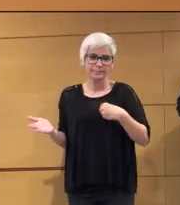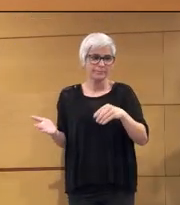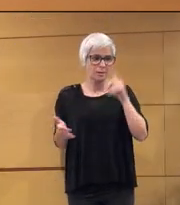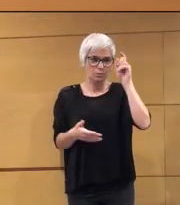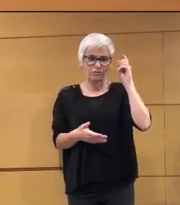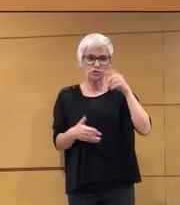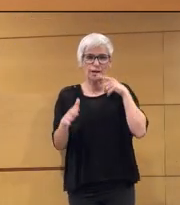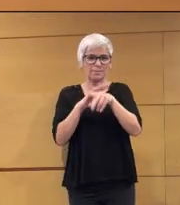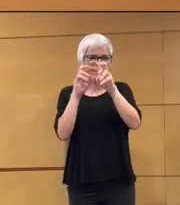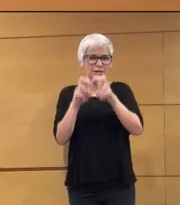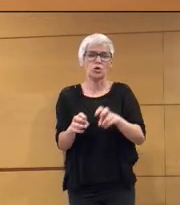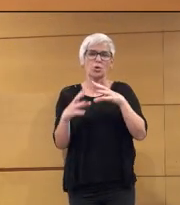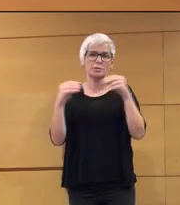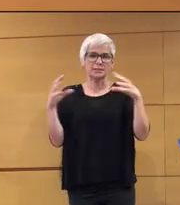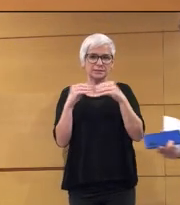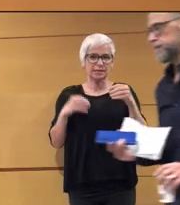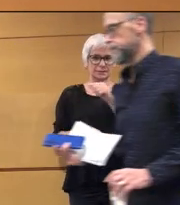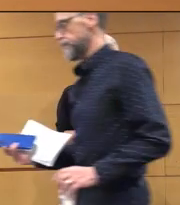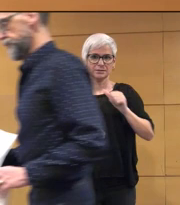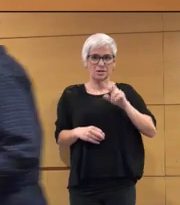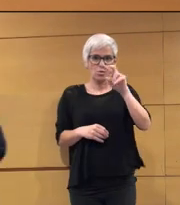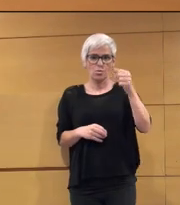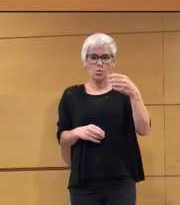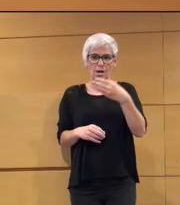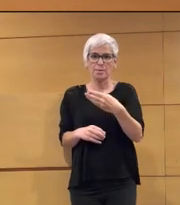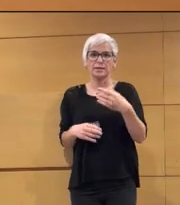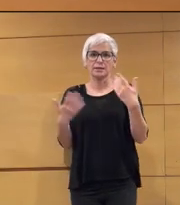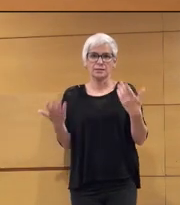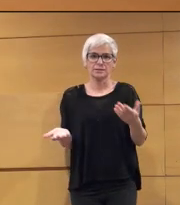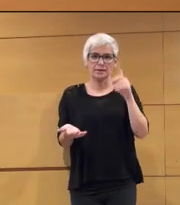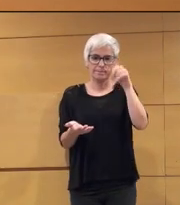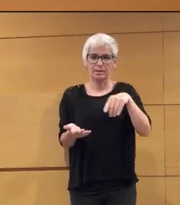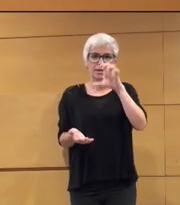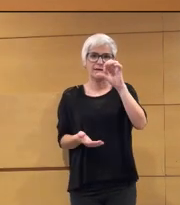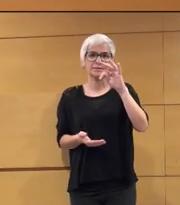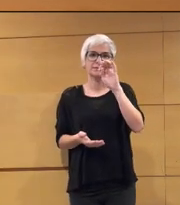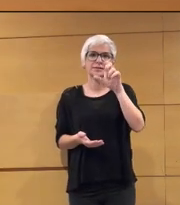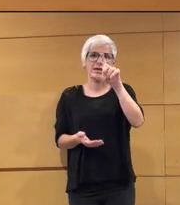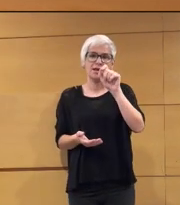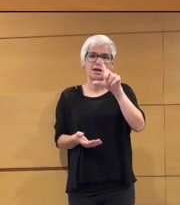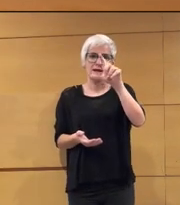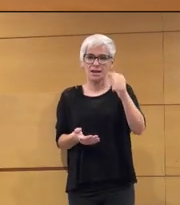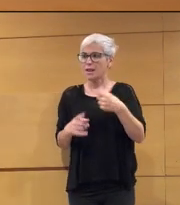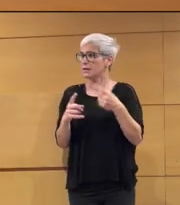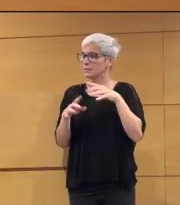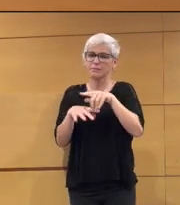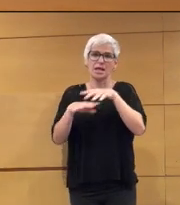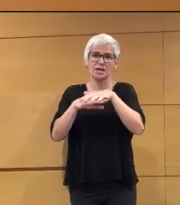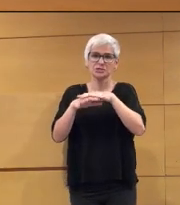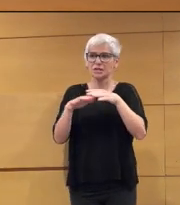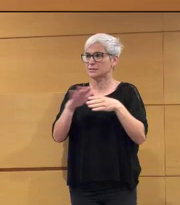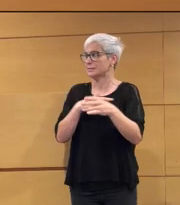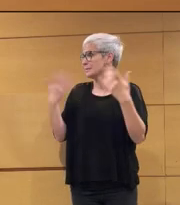professora investigadora de la Universitat Autònoma de Barcelona i membre també del... Tres Media i la xarxa, o sigui, és